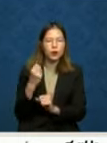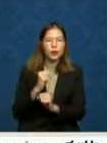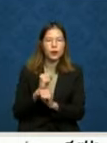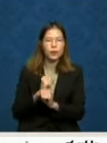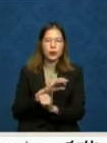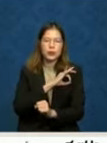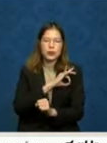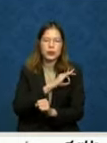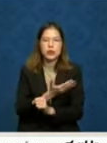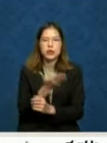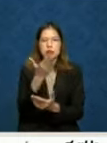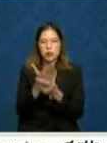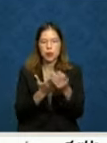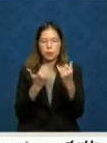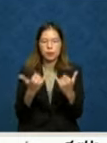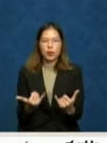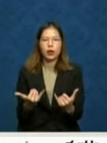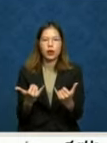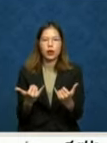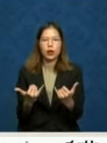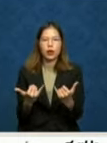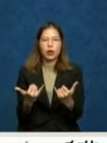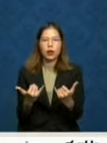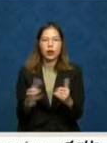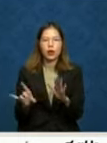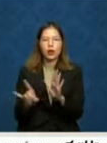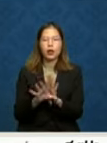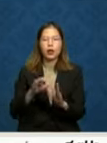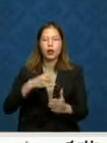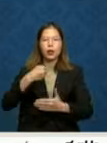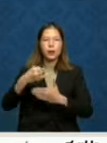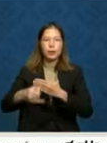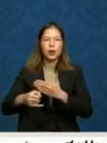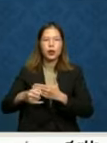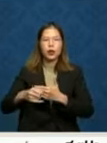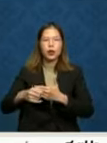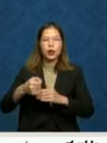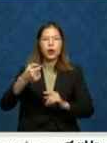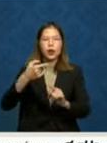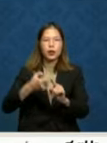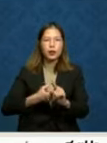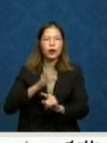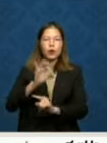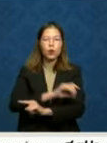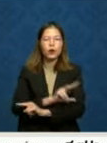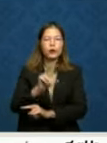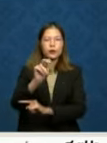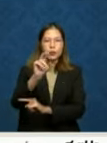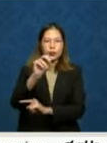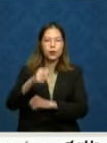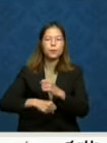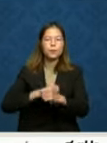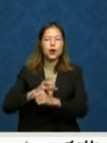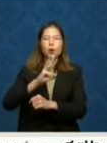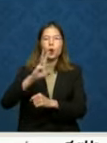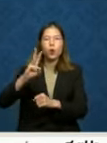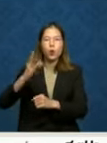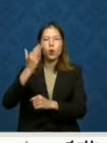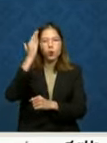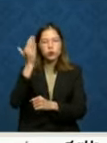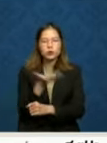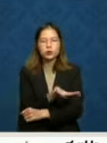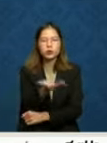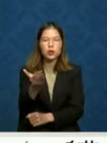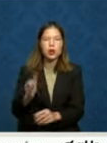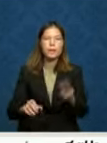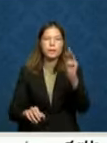สภาประจำสำหรับสิ้นปีวันที่30กันยายน2566ต่อสภาผู้แทนราษฎรเพื่อทราบตาม